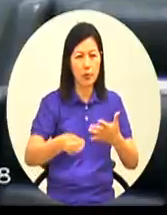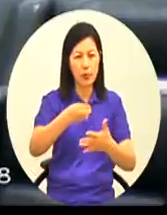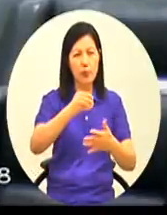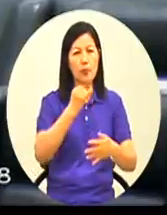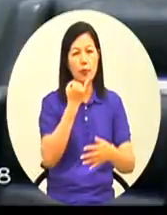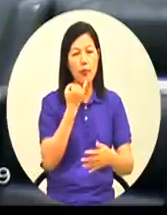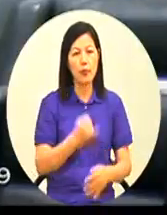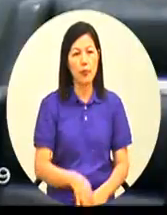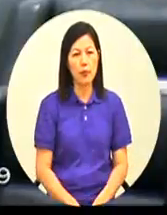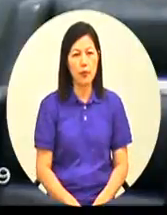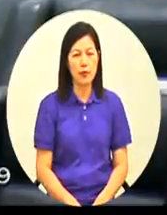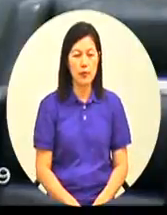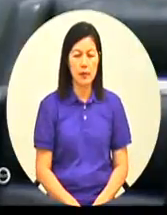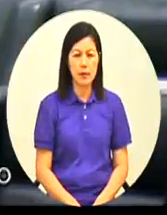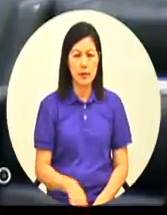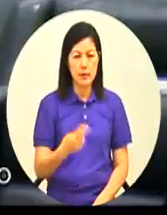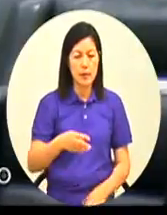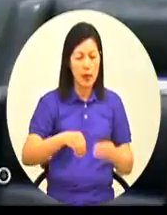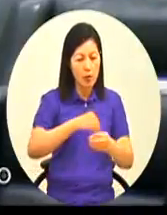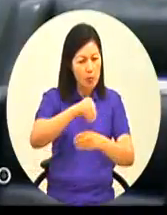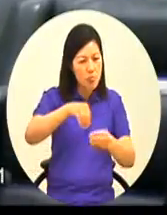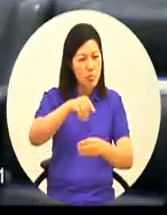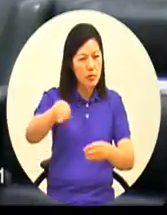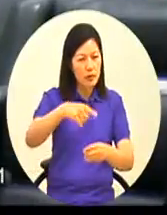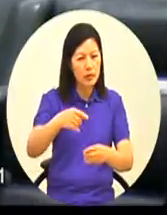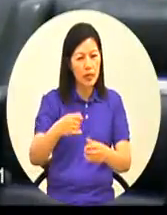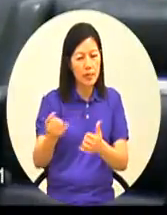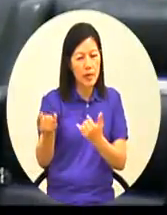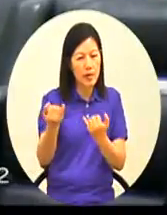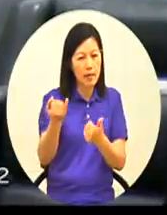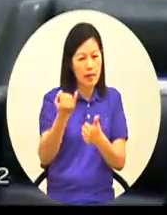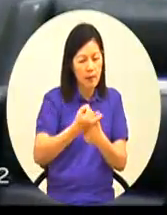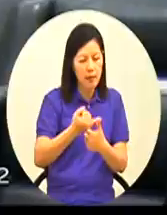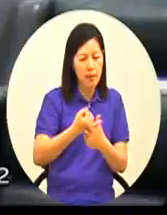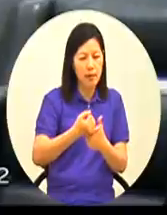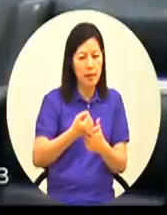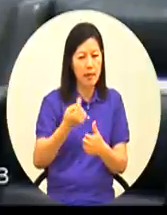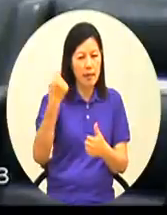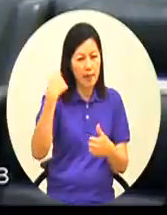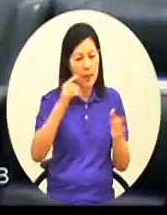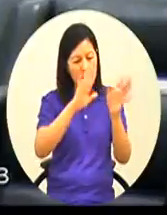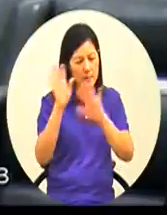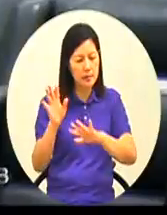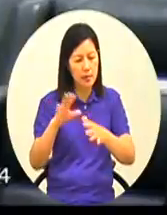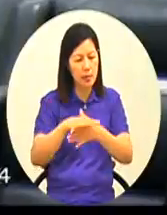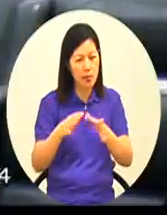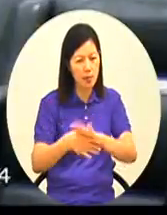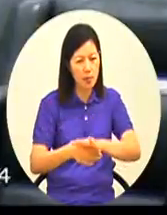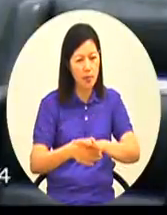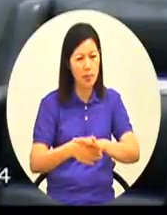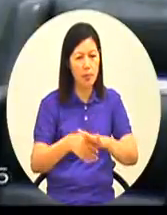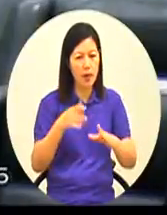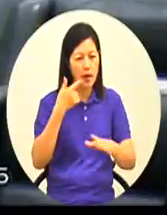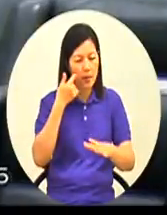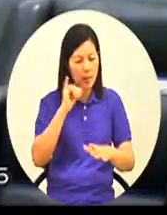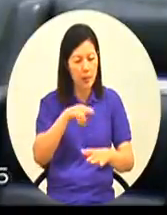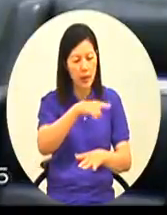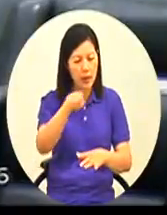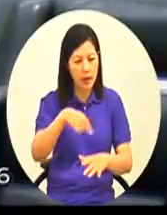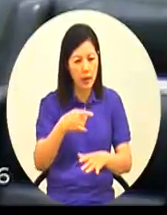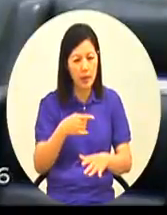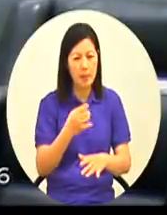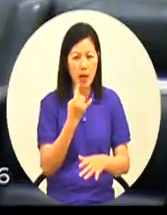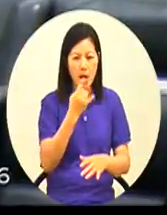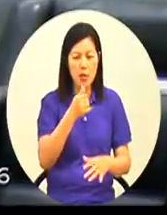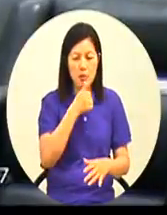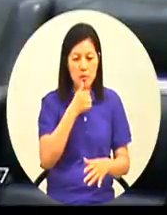哦可以哦运用他们新移民的一些哦背景文化跟他们的家长。那我们来做语言的交换，语言的